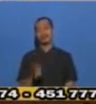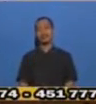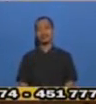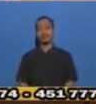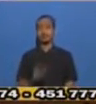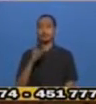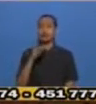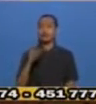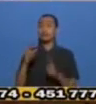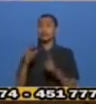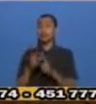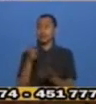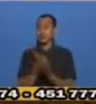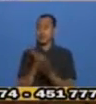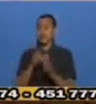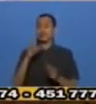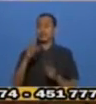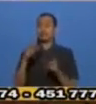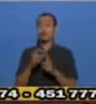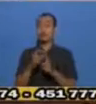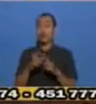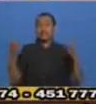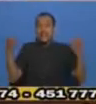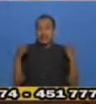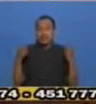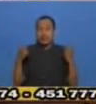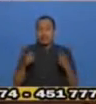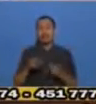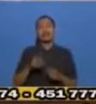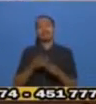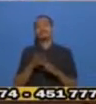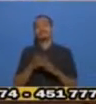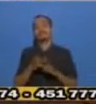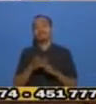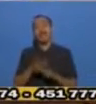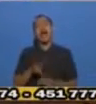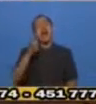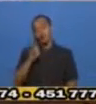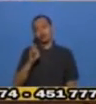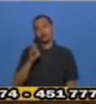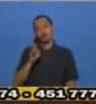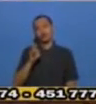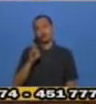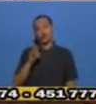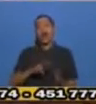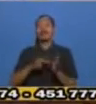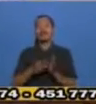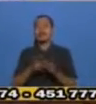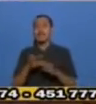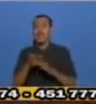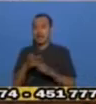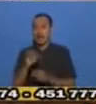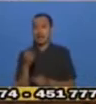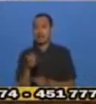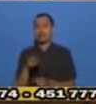itu ya harus terapi. Tapi ketika diputus tidak bisa melakukan, akhirnya terjadi penurunan kondisi,